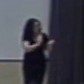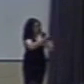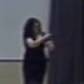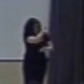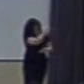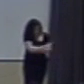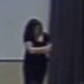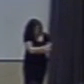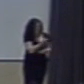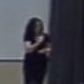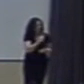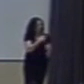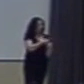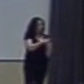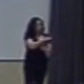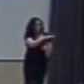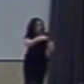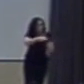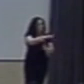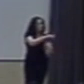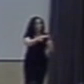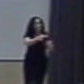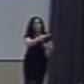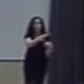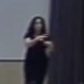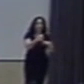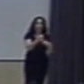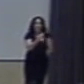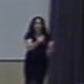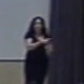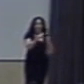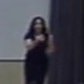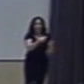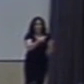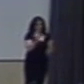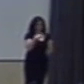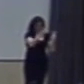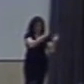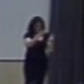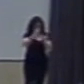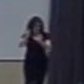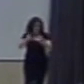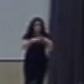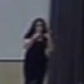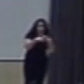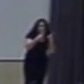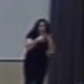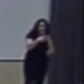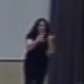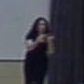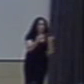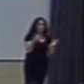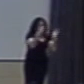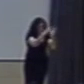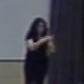per poder, els periodistes tenim l'espai per poder abocar tota aquesta matèria, aquesta temàtica social, queda prou